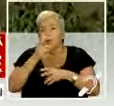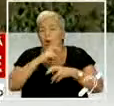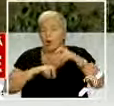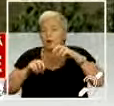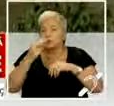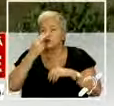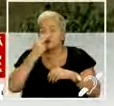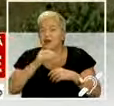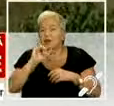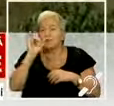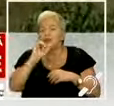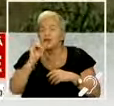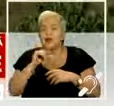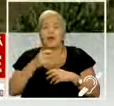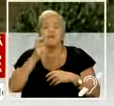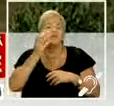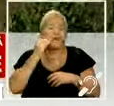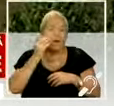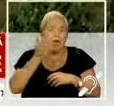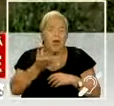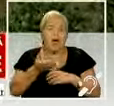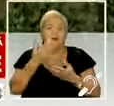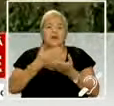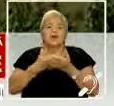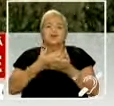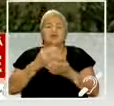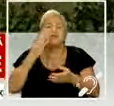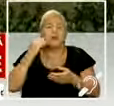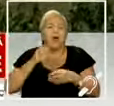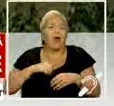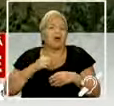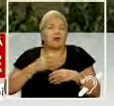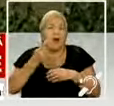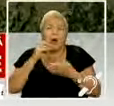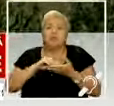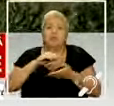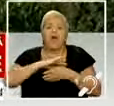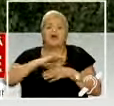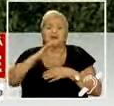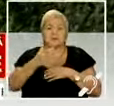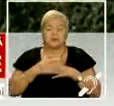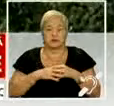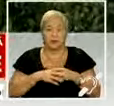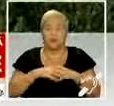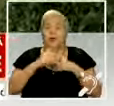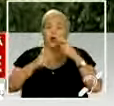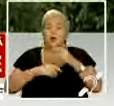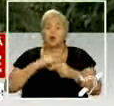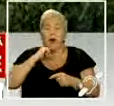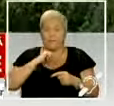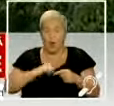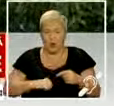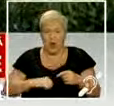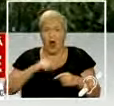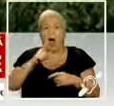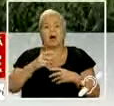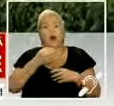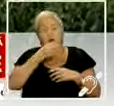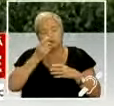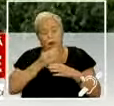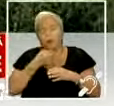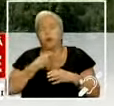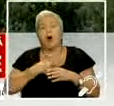stabili cine este victima și de ce femeia se afla pe câmp. Doar în urma necropsiei, anchetatorii vor putea